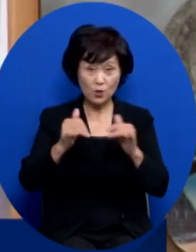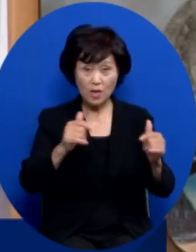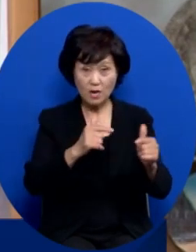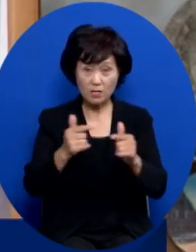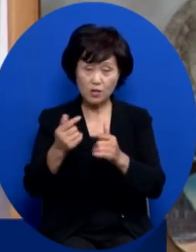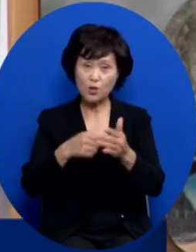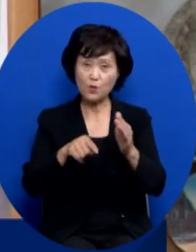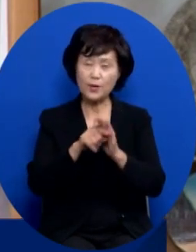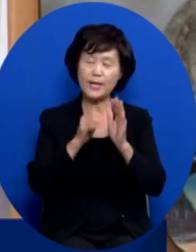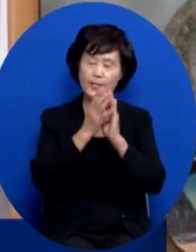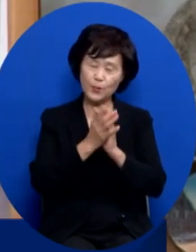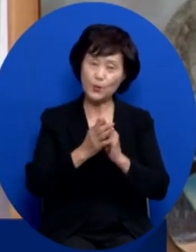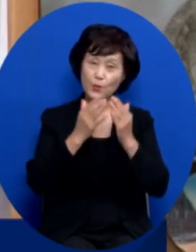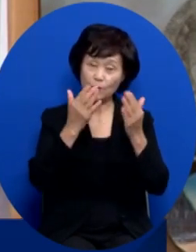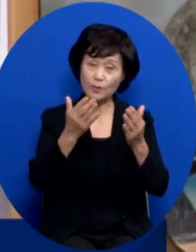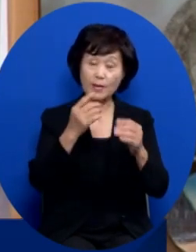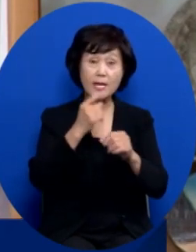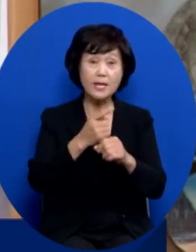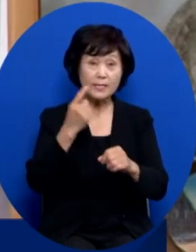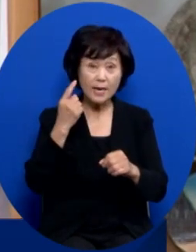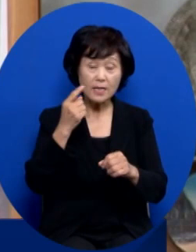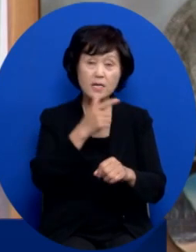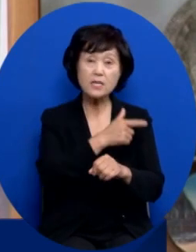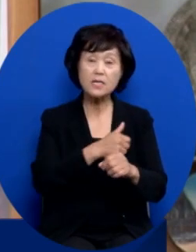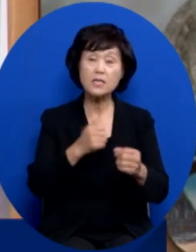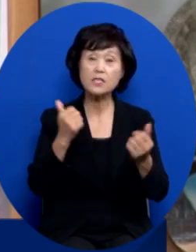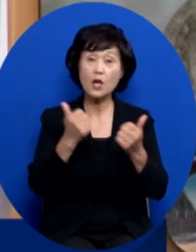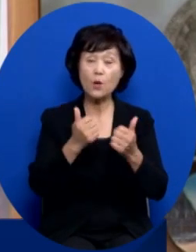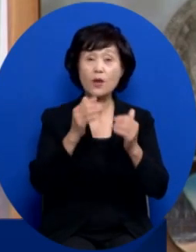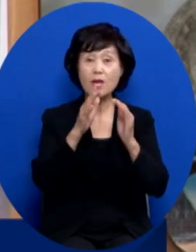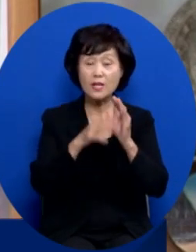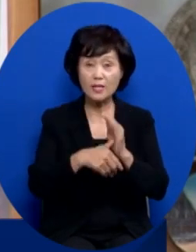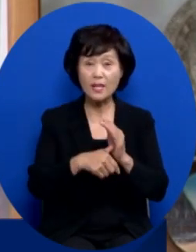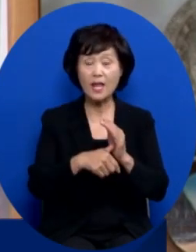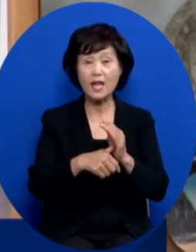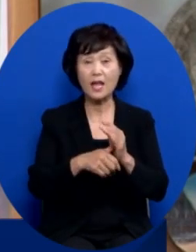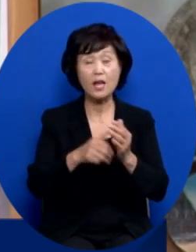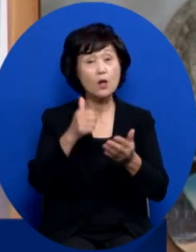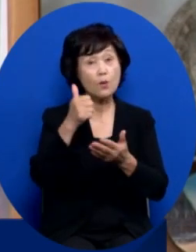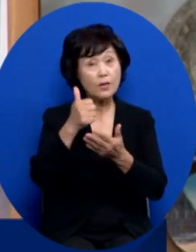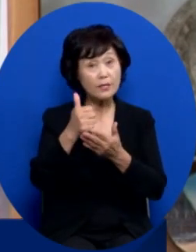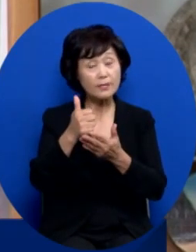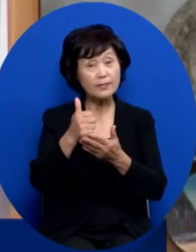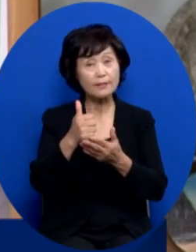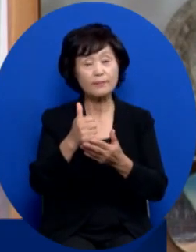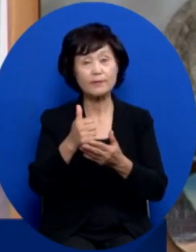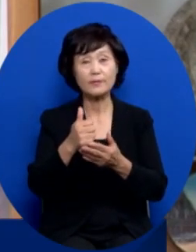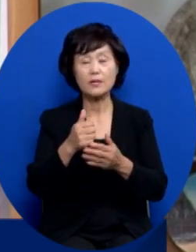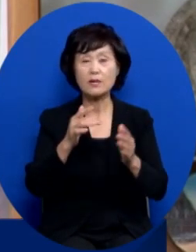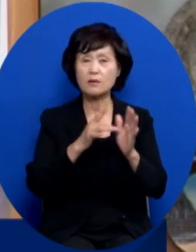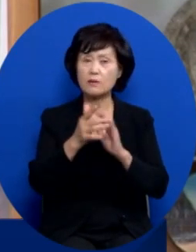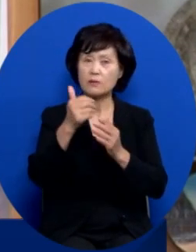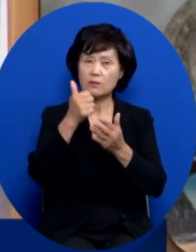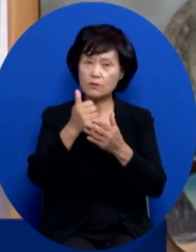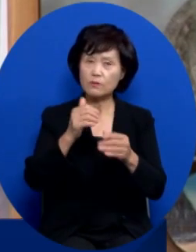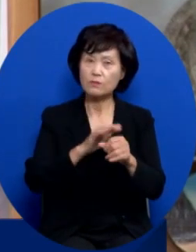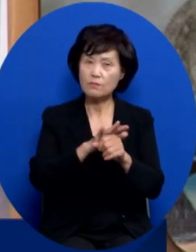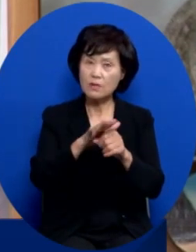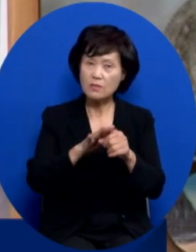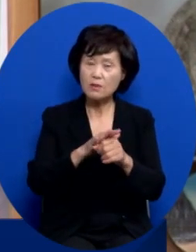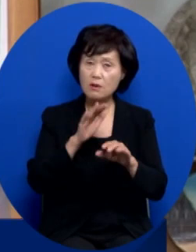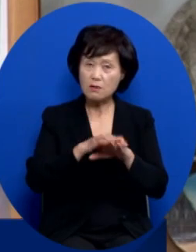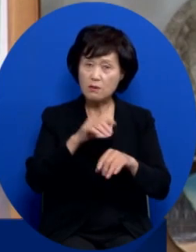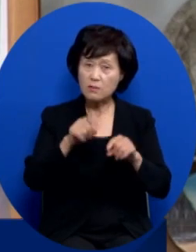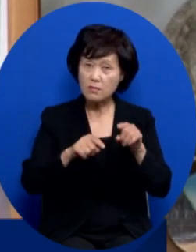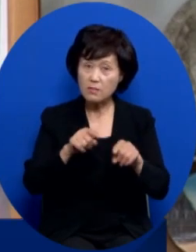그렇지만 작년 초 이사회 때 현 회장이신 이봉관 회장께서 예수님의 사랑을